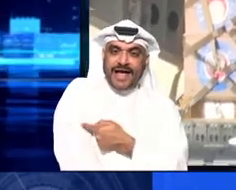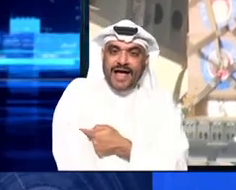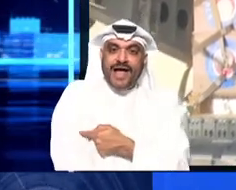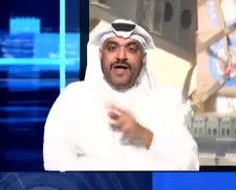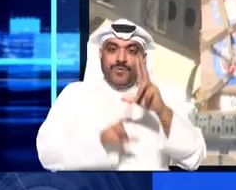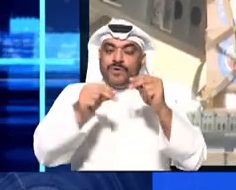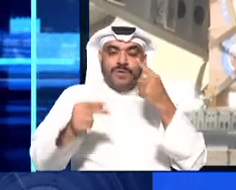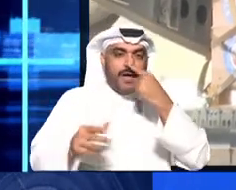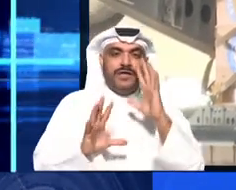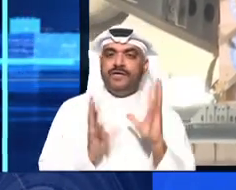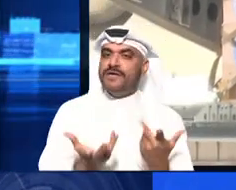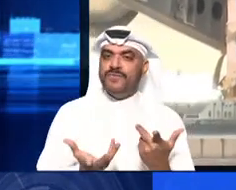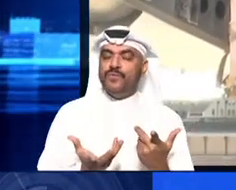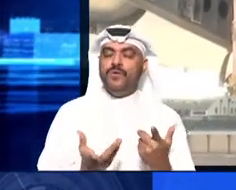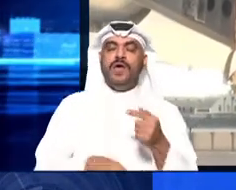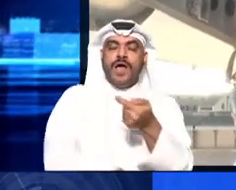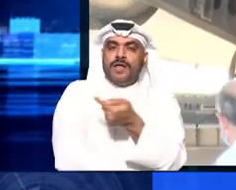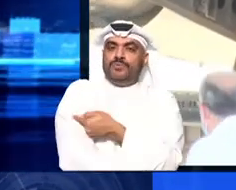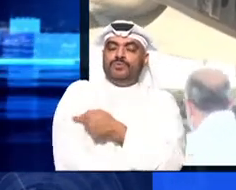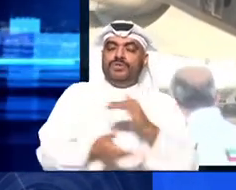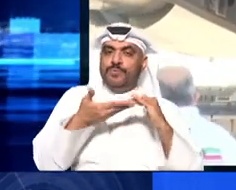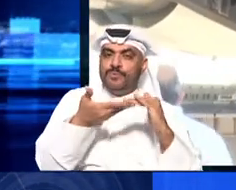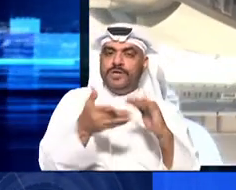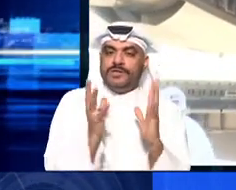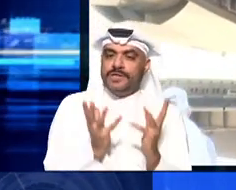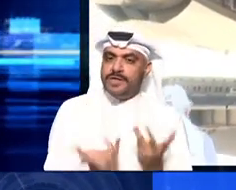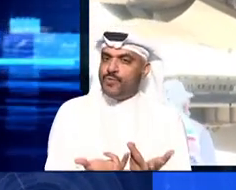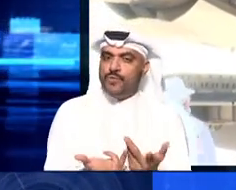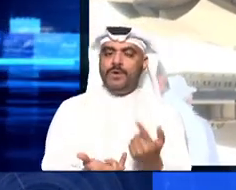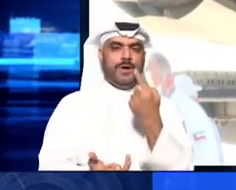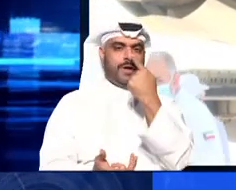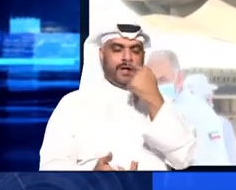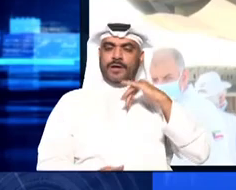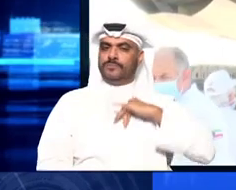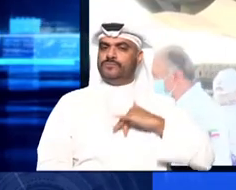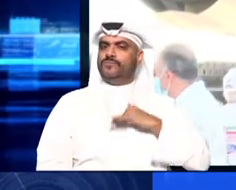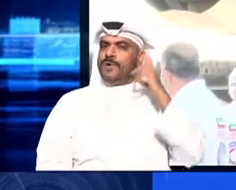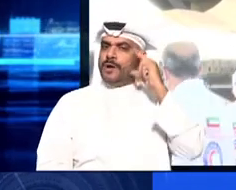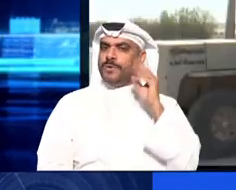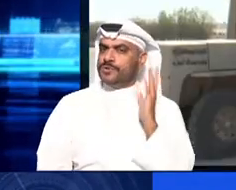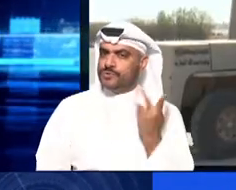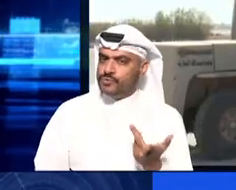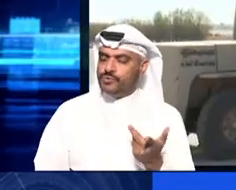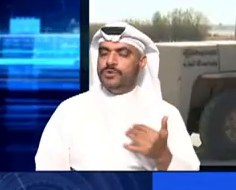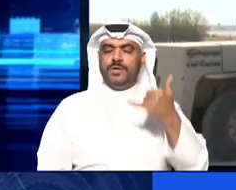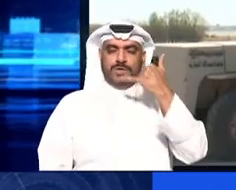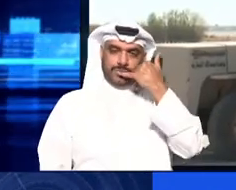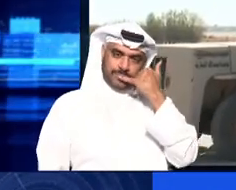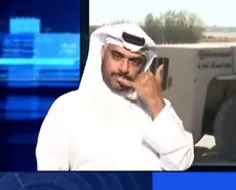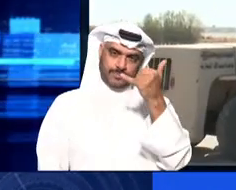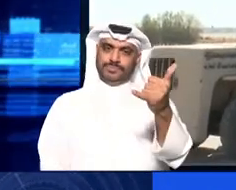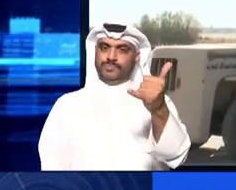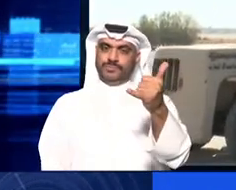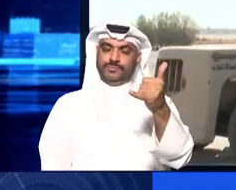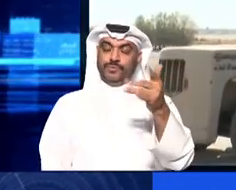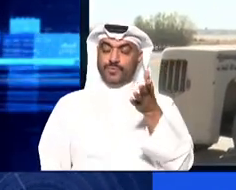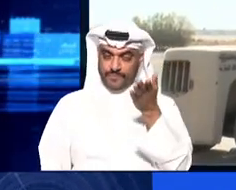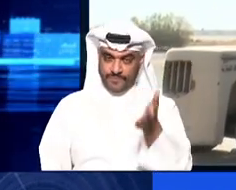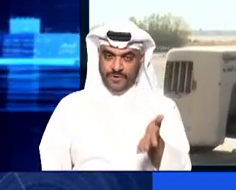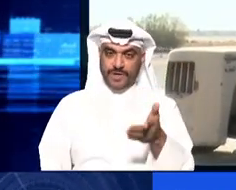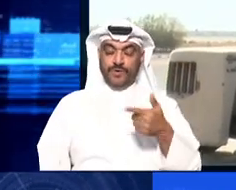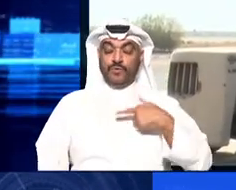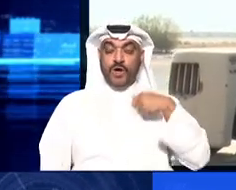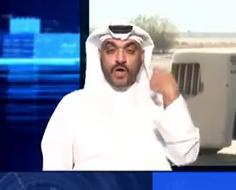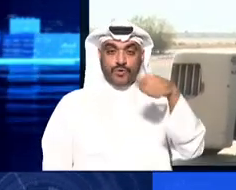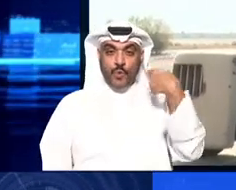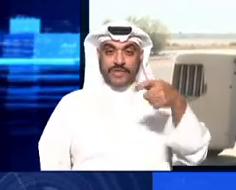طبيعة المساعدات الطبية، إضافة إلى اتصال معالي السيد خالد